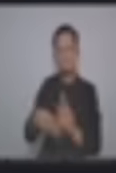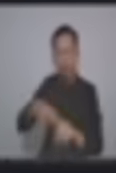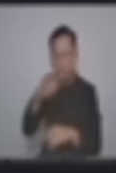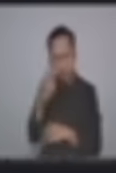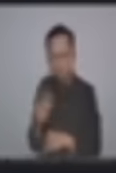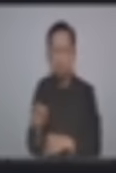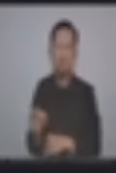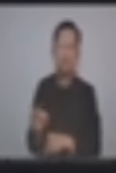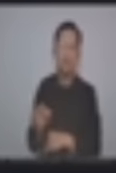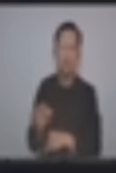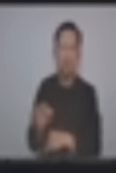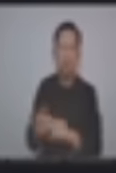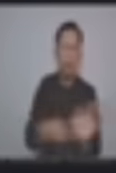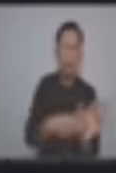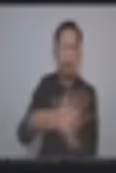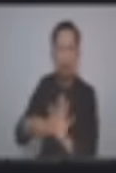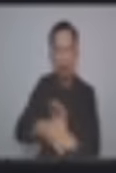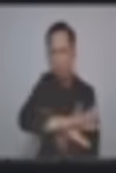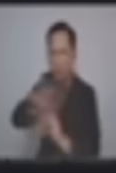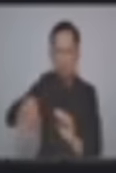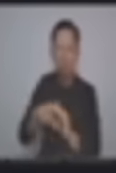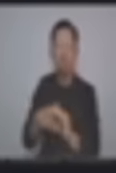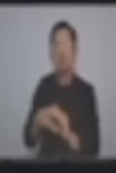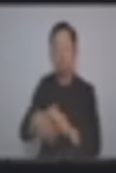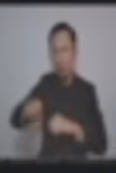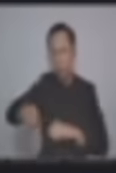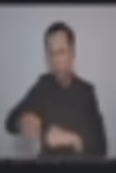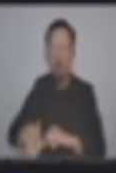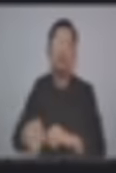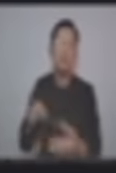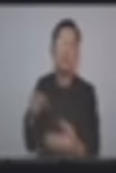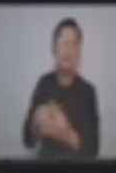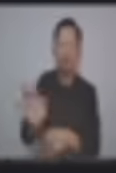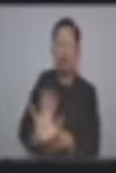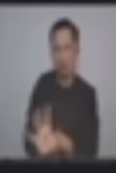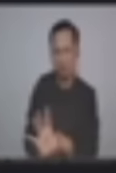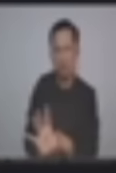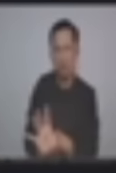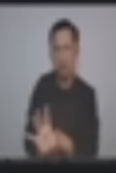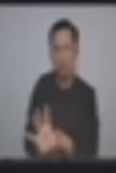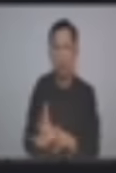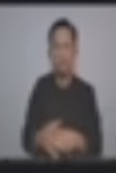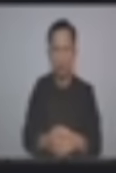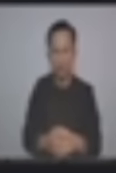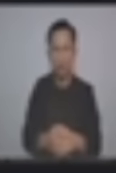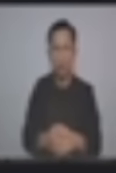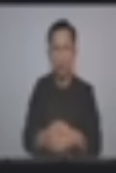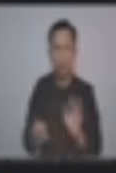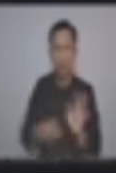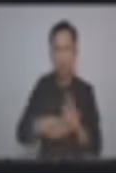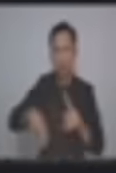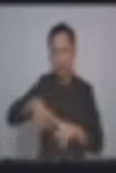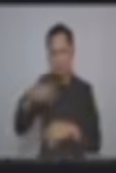menyelesaikan semua masalah yang terjadi selama penyelenggaraan tahapan Pemilu apabila tetap diposisikan untuk menilai hal-hal